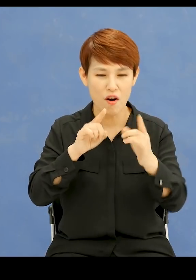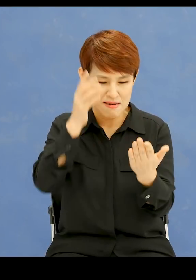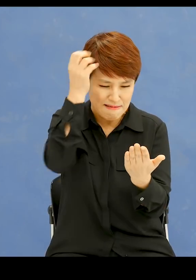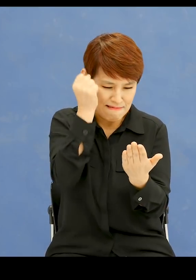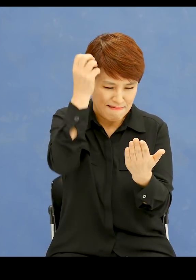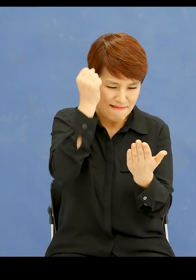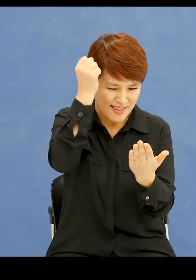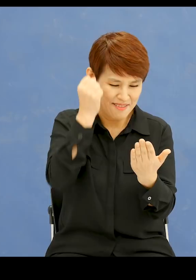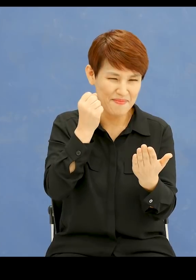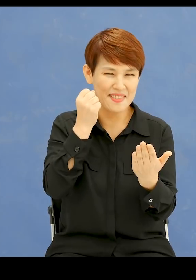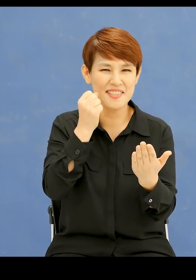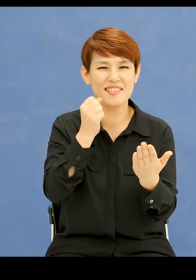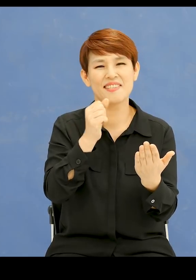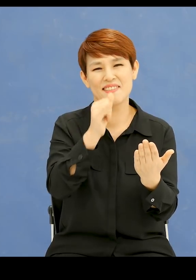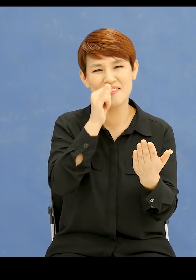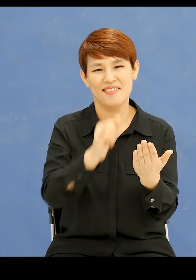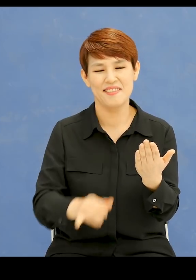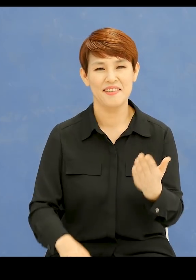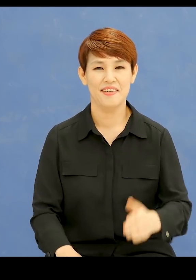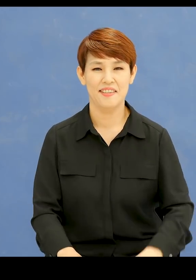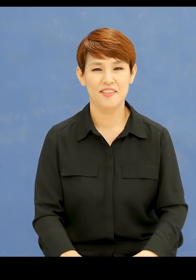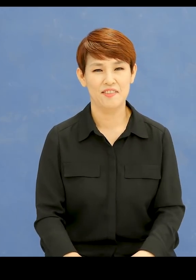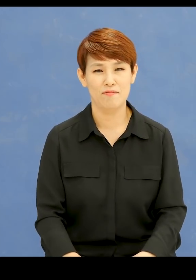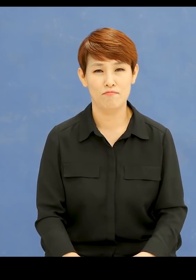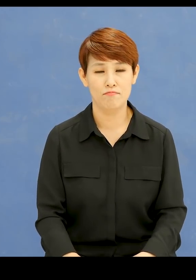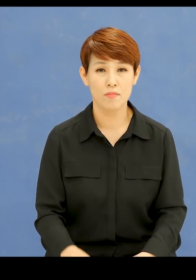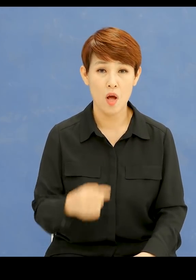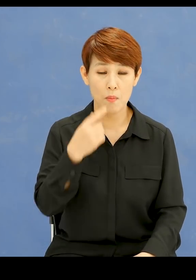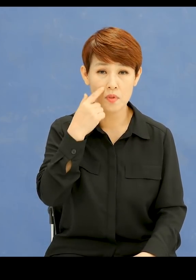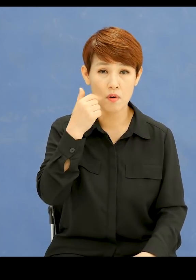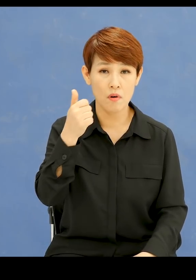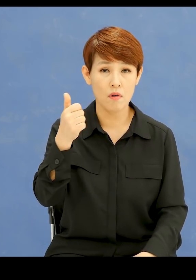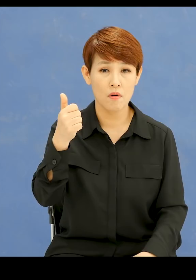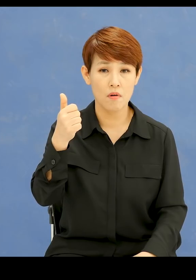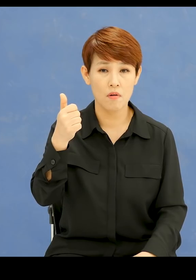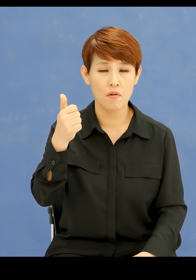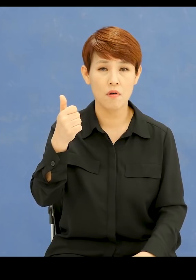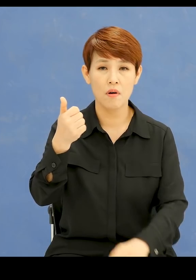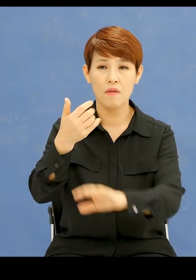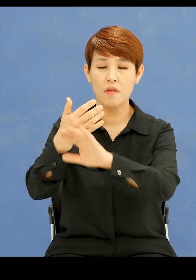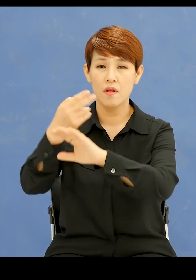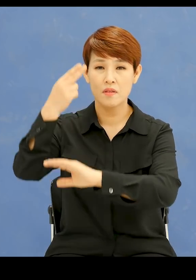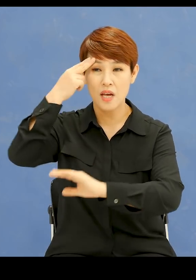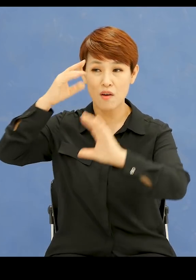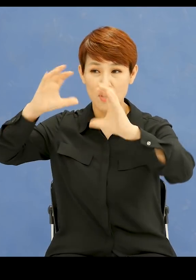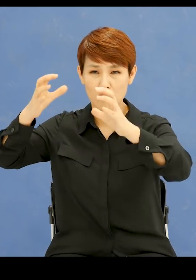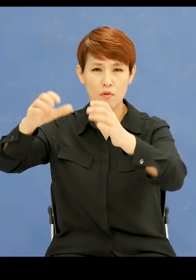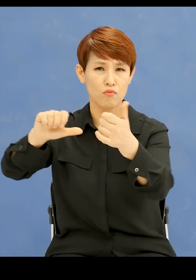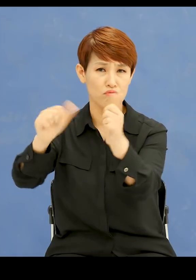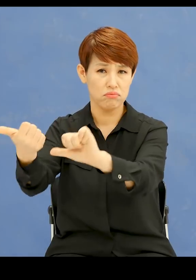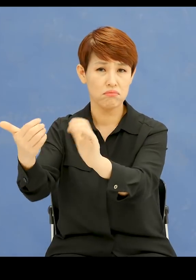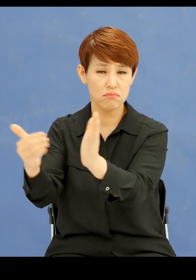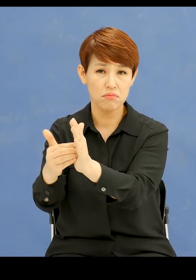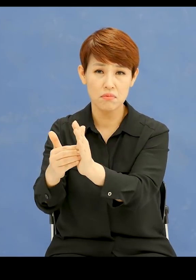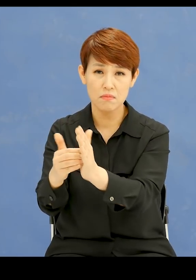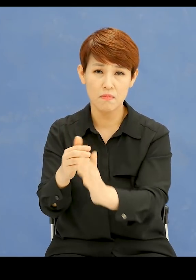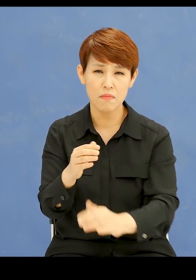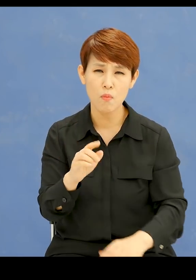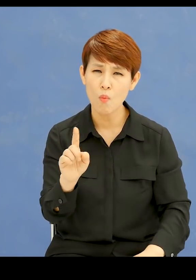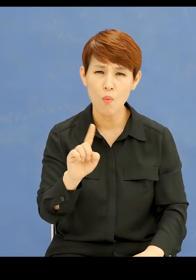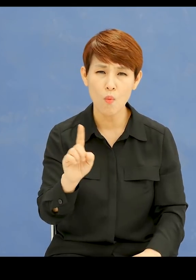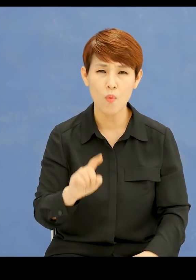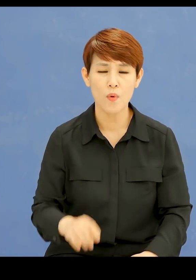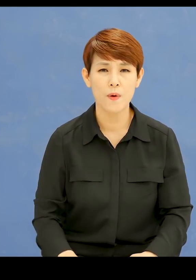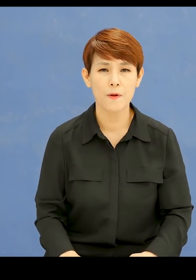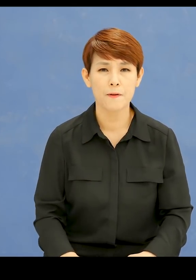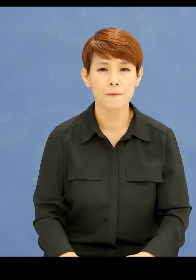이렇게 암기하고 다녔던 그런 기억이 있습니다. 그랬던 아버님이 타국에서 이제 세상을 떠나시게 됐다고 하는데